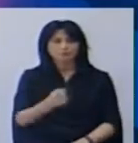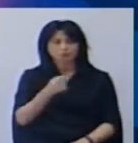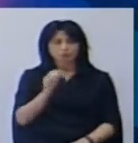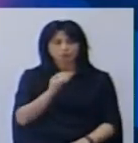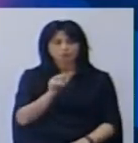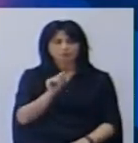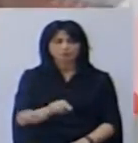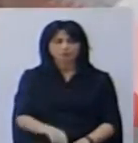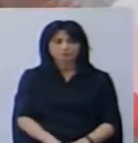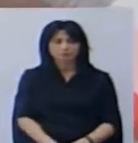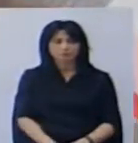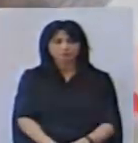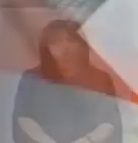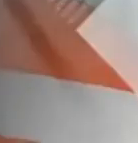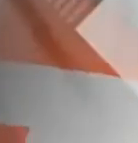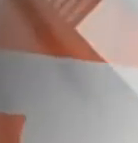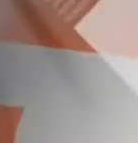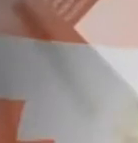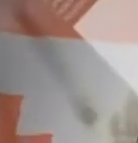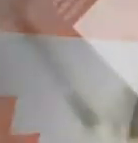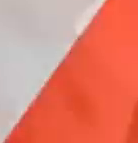წუთში დავბრუნდებით.